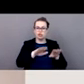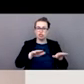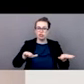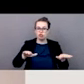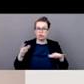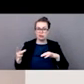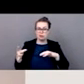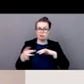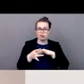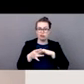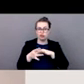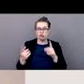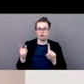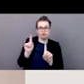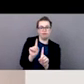de